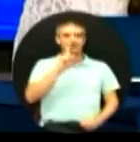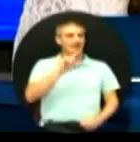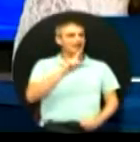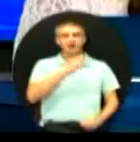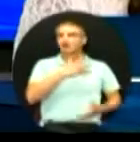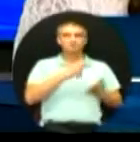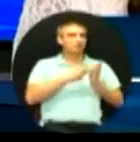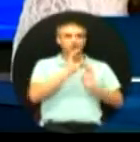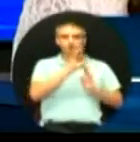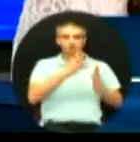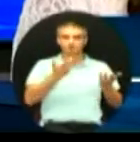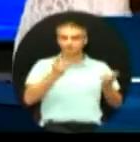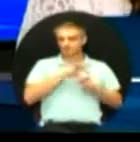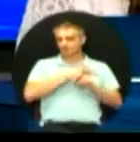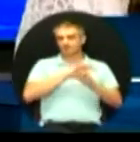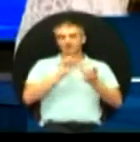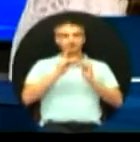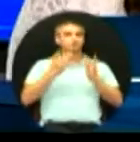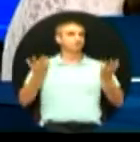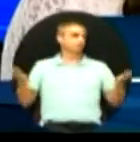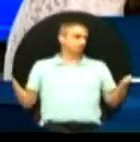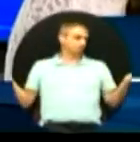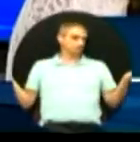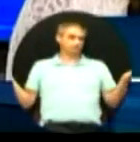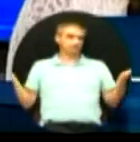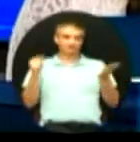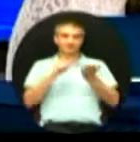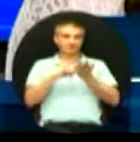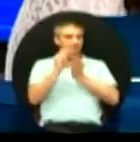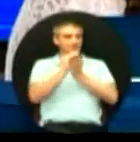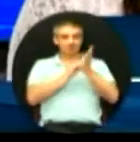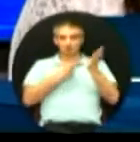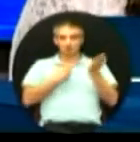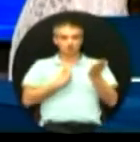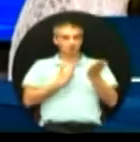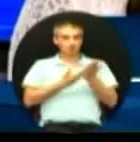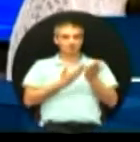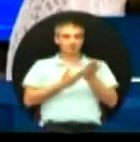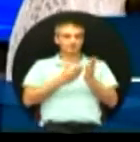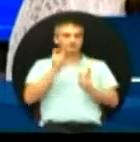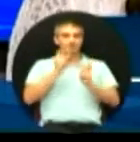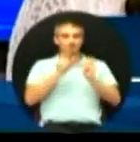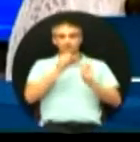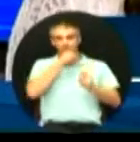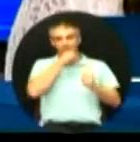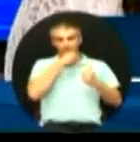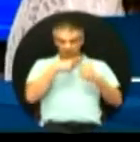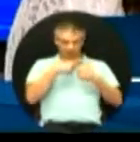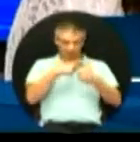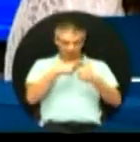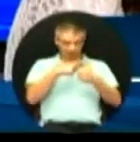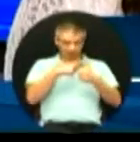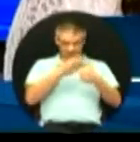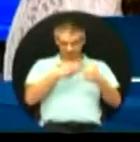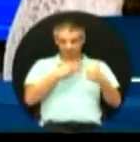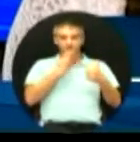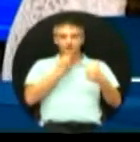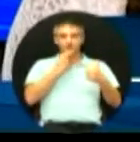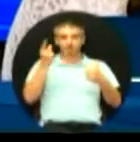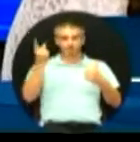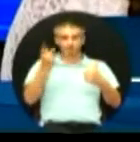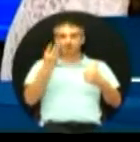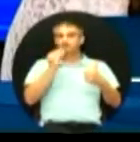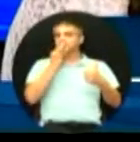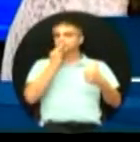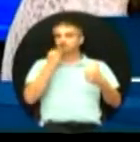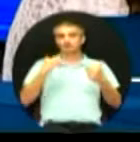גילה גמליאל? לנהל את הסכסוך. בסדר, כי הנתונים שבידי שהאוכלוסייה היא מזדקנת, אוקיי, אצלנו, כן, אצלם היא